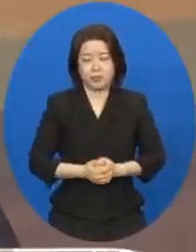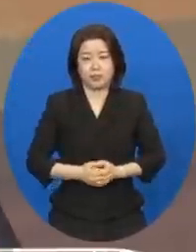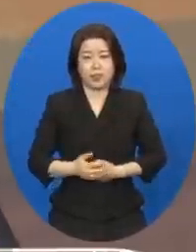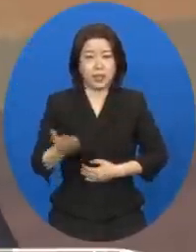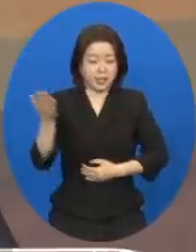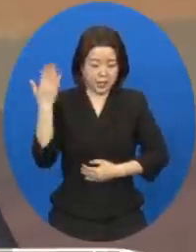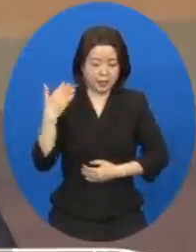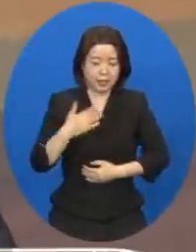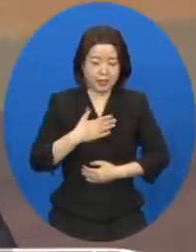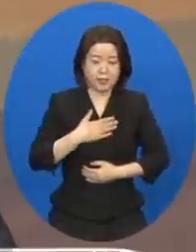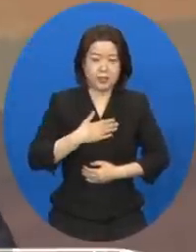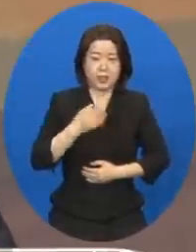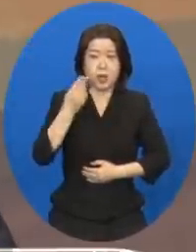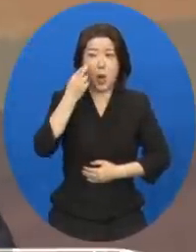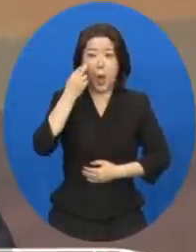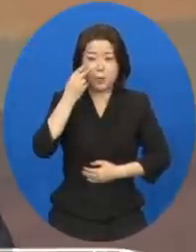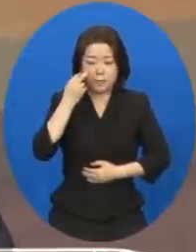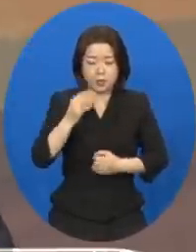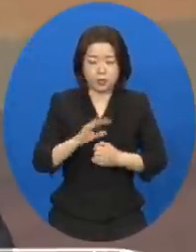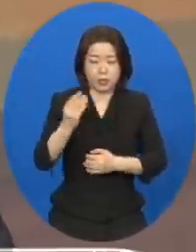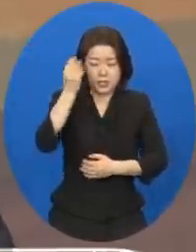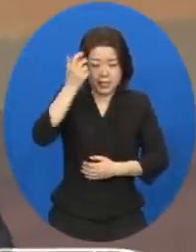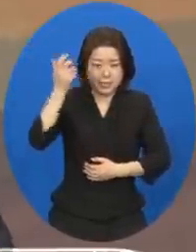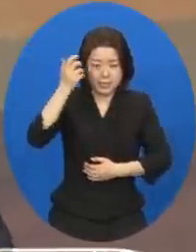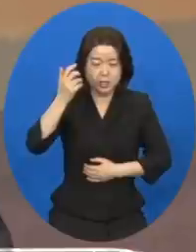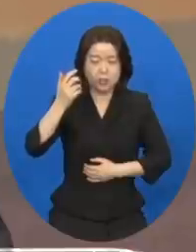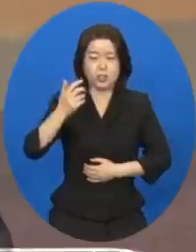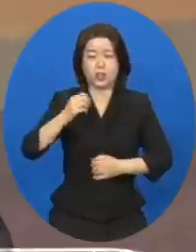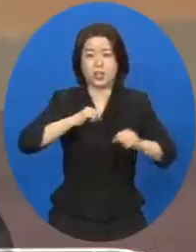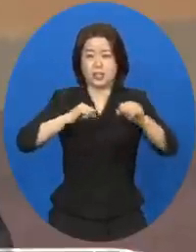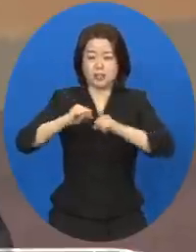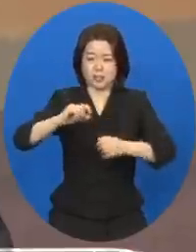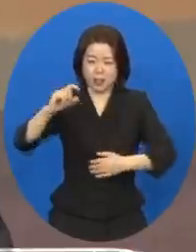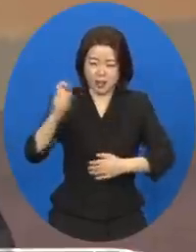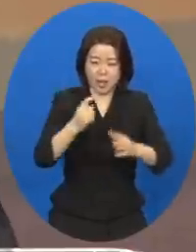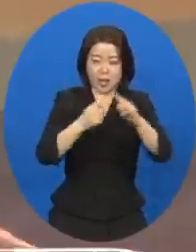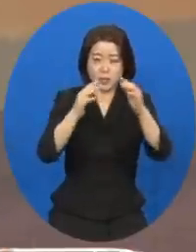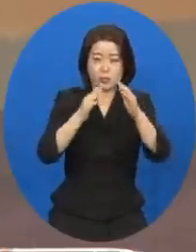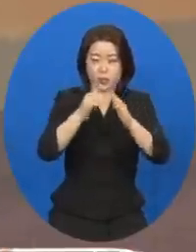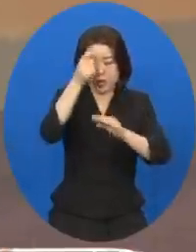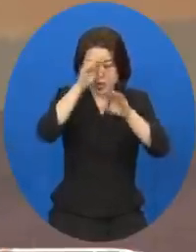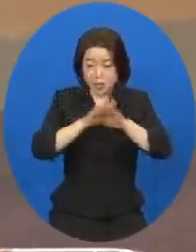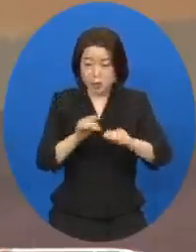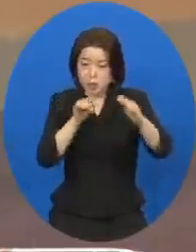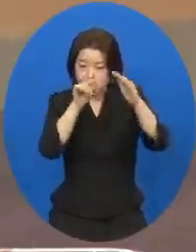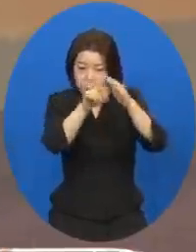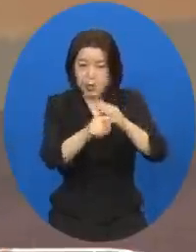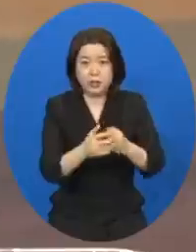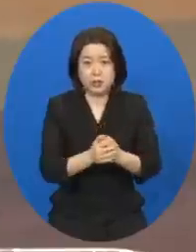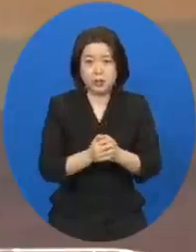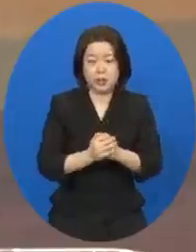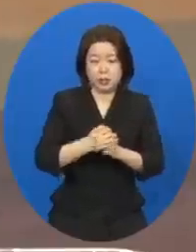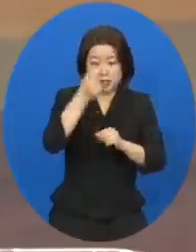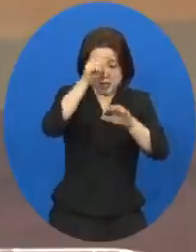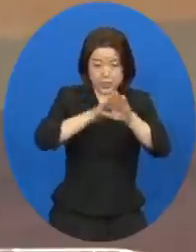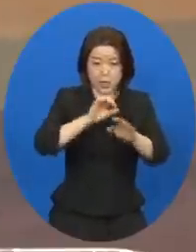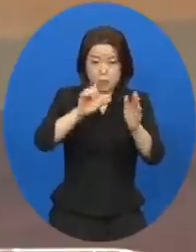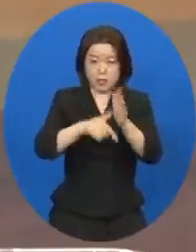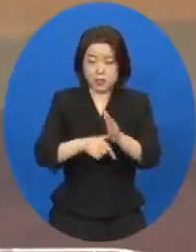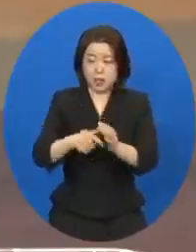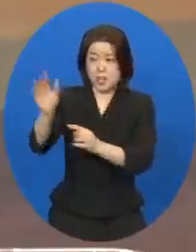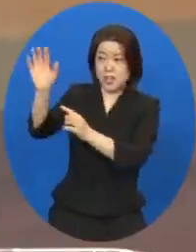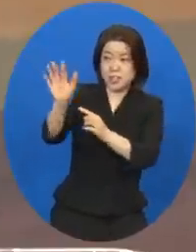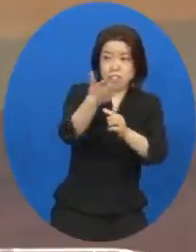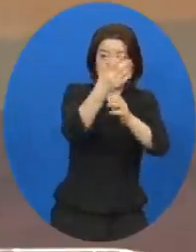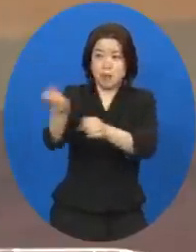어느 성령 역사가 강한 교회에 예배를 드리러 갔더니 예배 시간에 깃발 들고 막 춤추고 돌아다니는